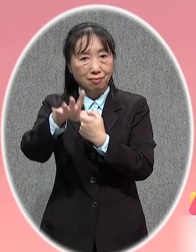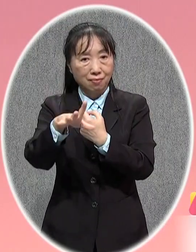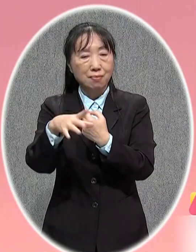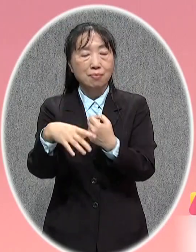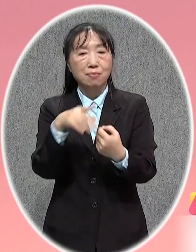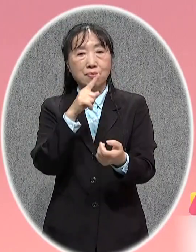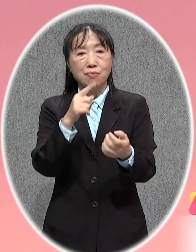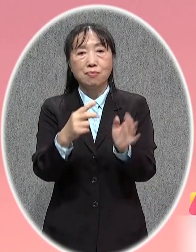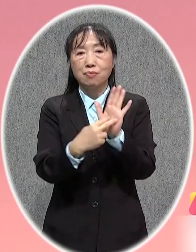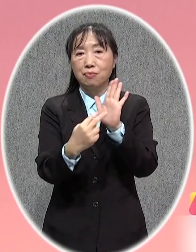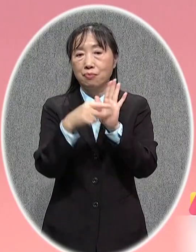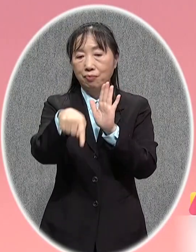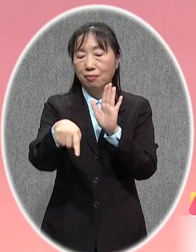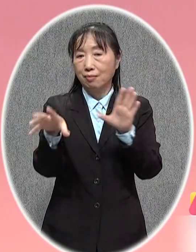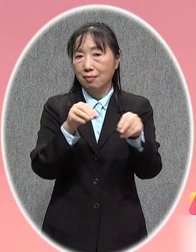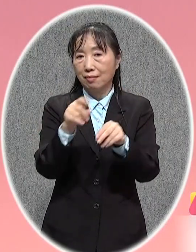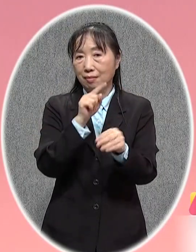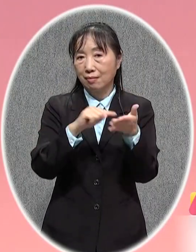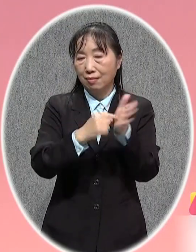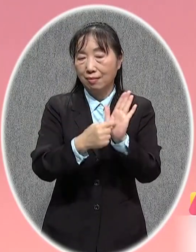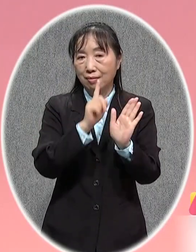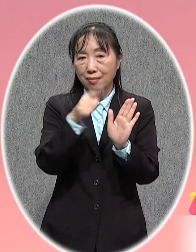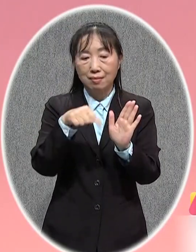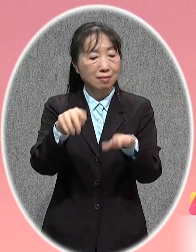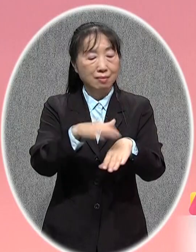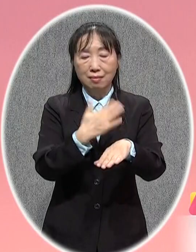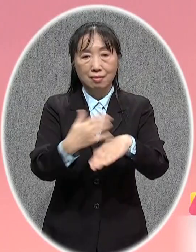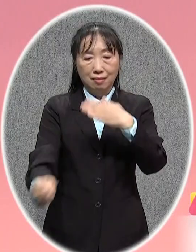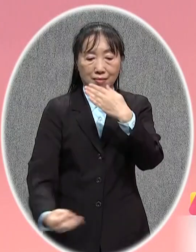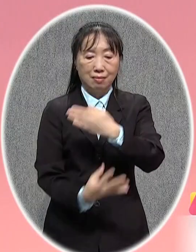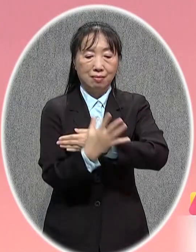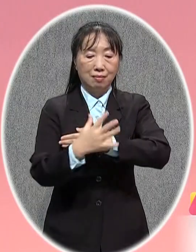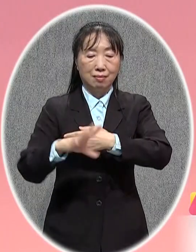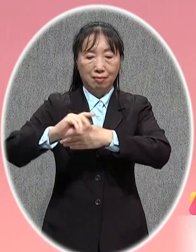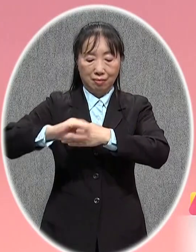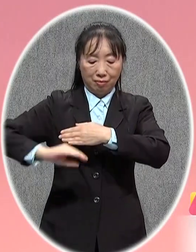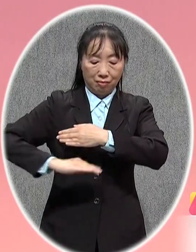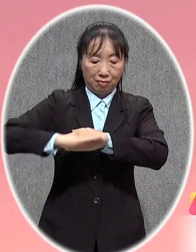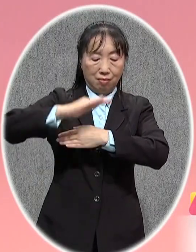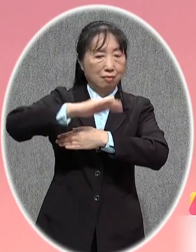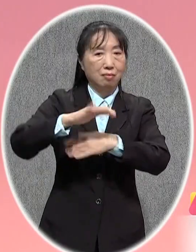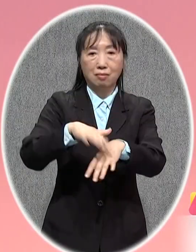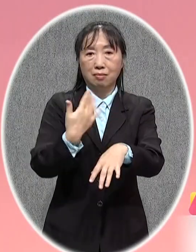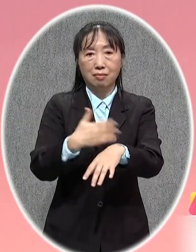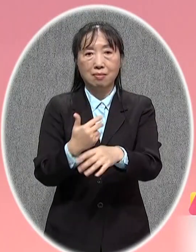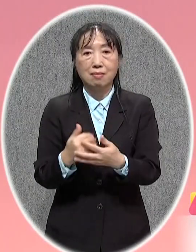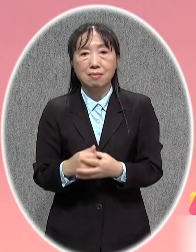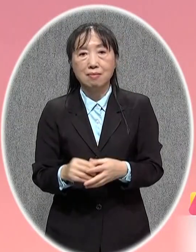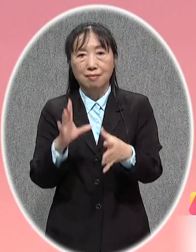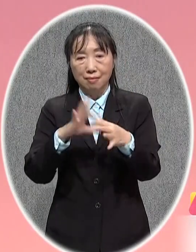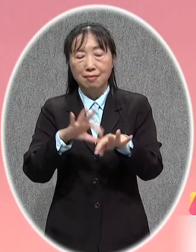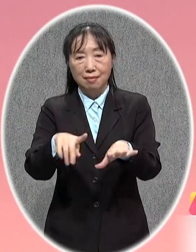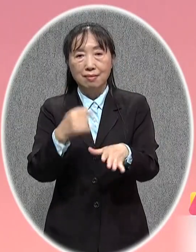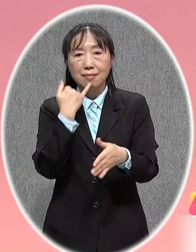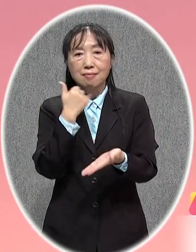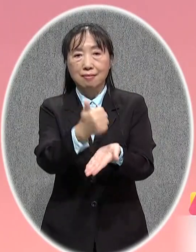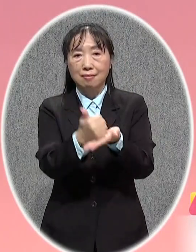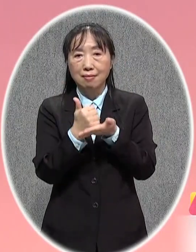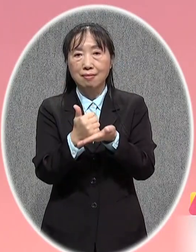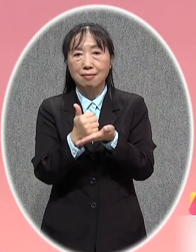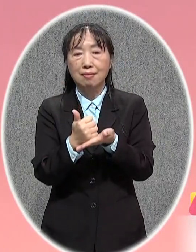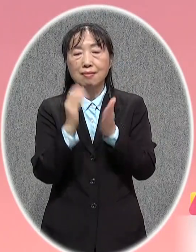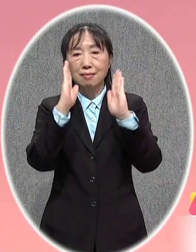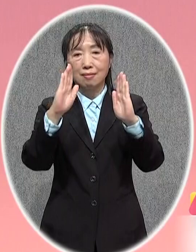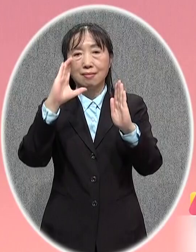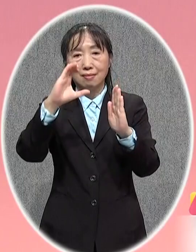调说这个绝不会产生所谓凸体效应而造成依据，所以这一部分我们可以请正方代表林老